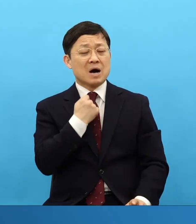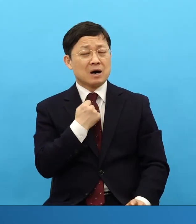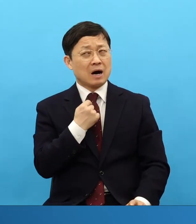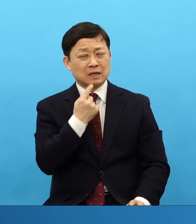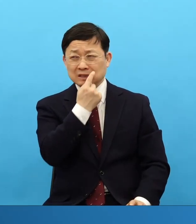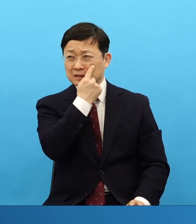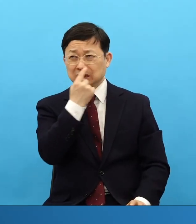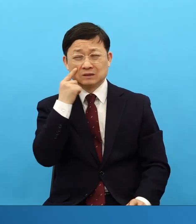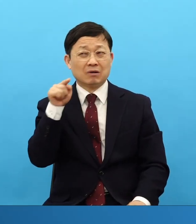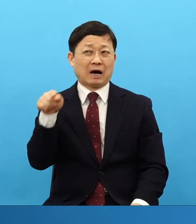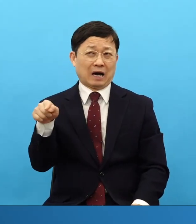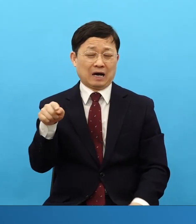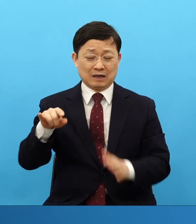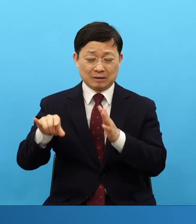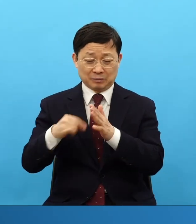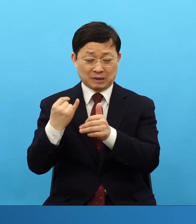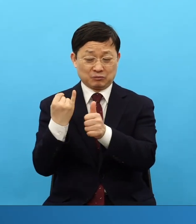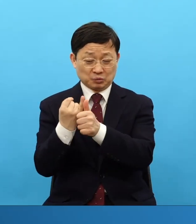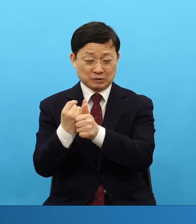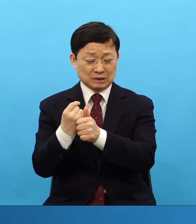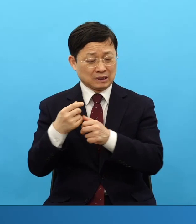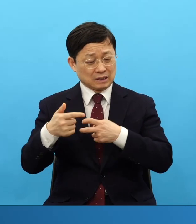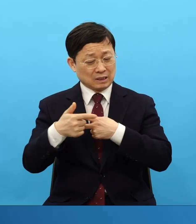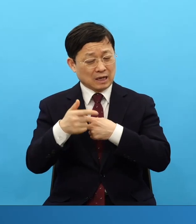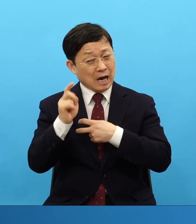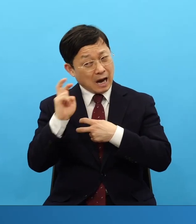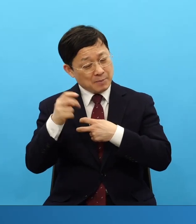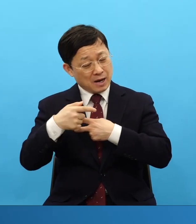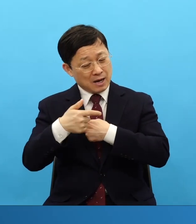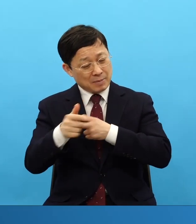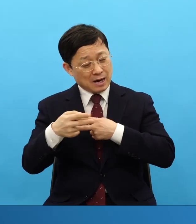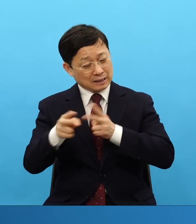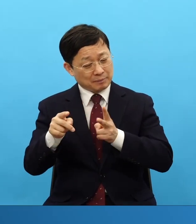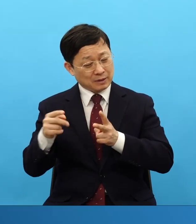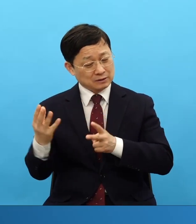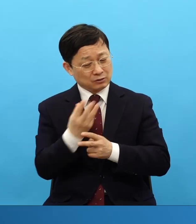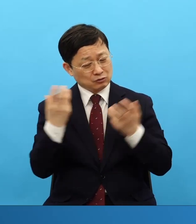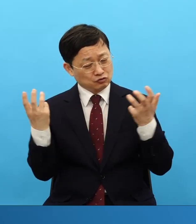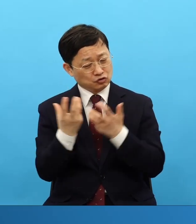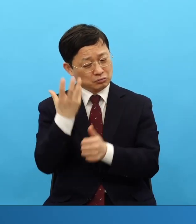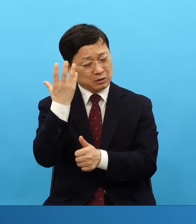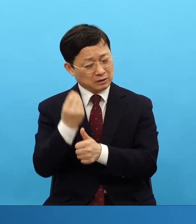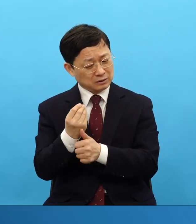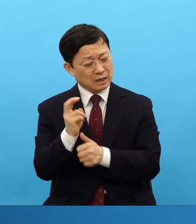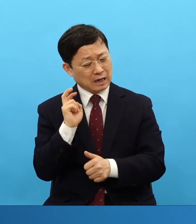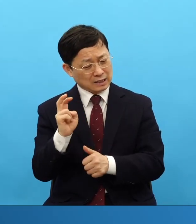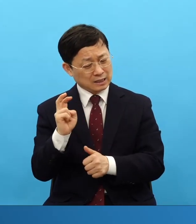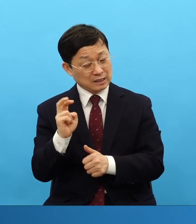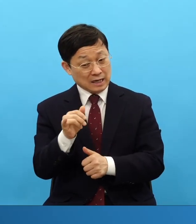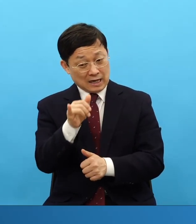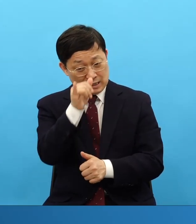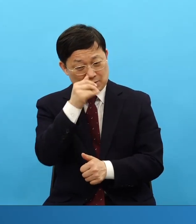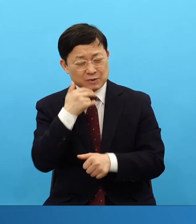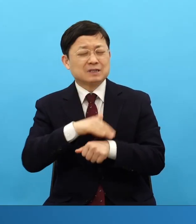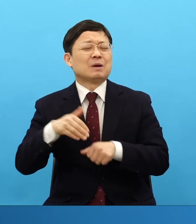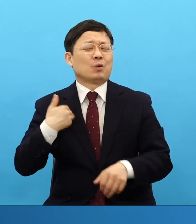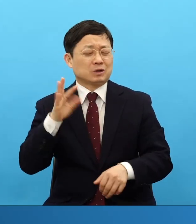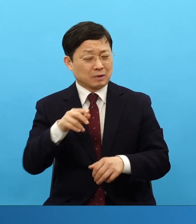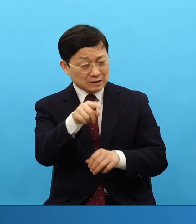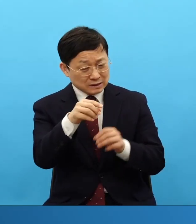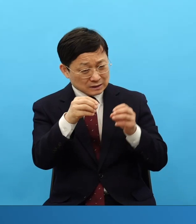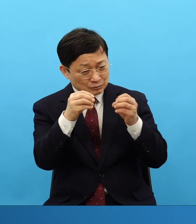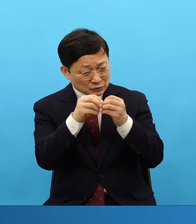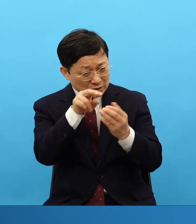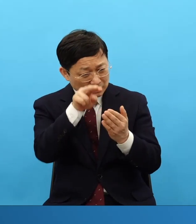증거예요. Even if they were not physically there, they received that answer. 브리스가 부부 여기 있었냐 안 있었냐는 별 중요한 게 아닙니다. It's not so important that